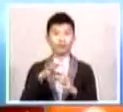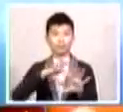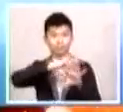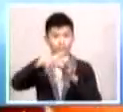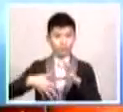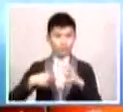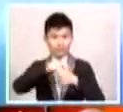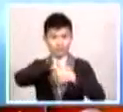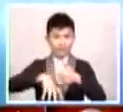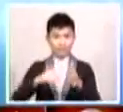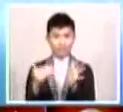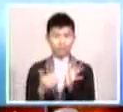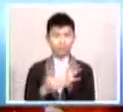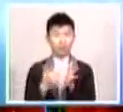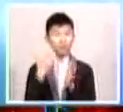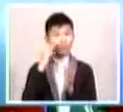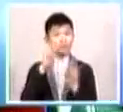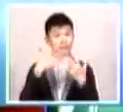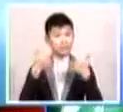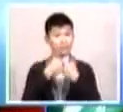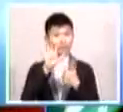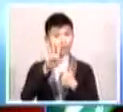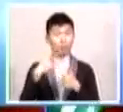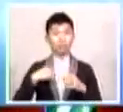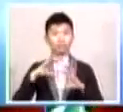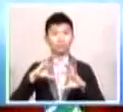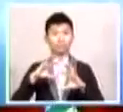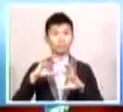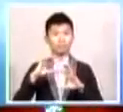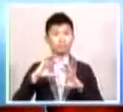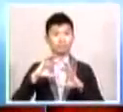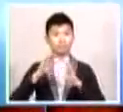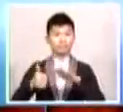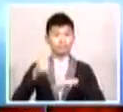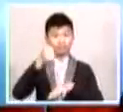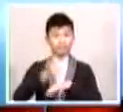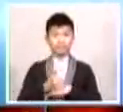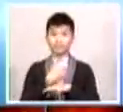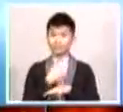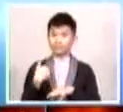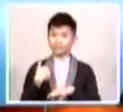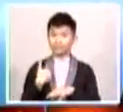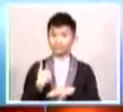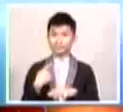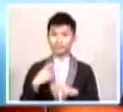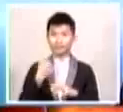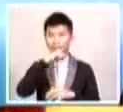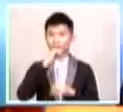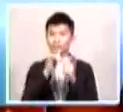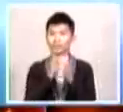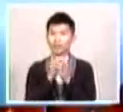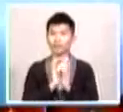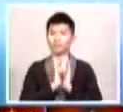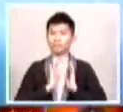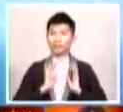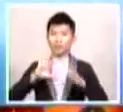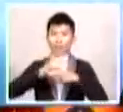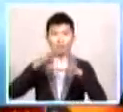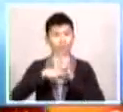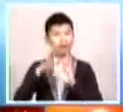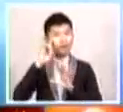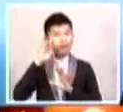成。如果有机会成为21世纪的新兴民主，台湾人一定是用包容的、人性的、创意的文化和宗